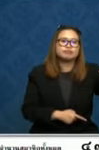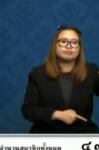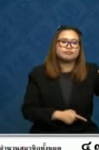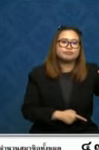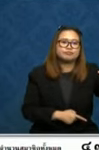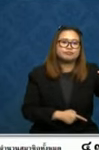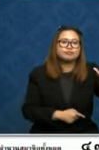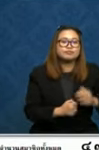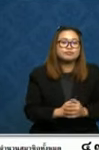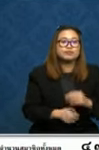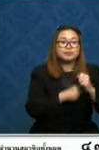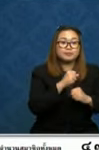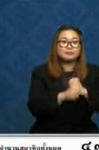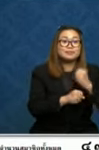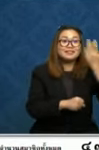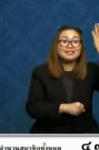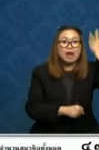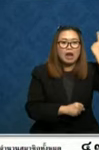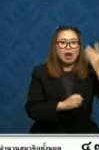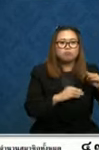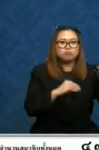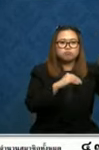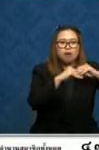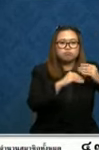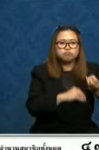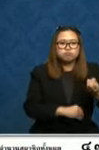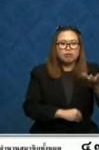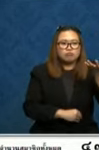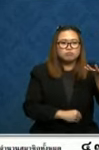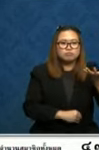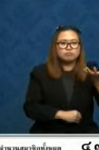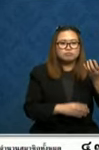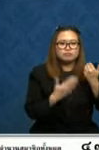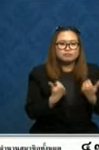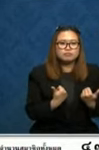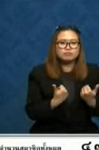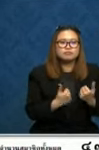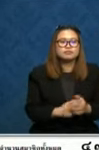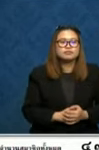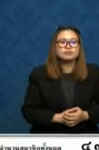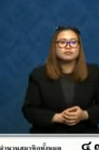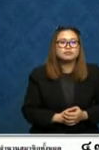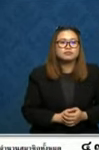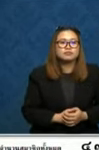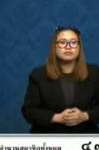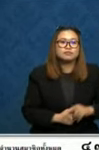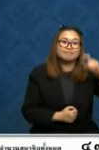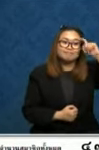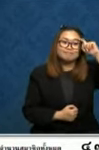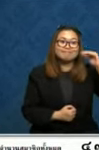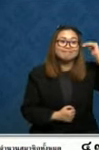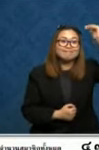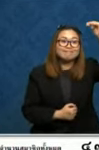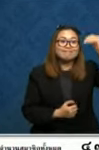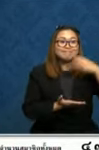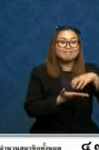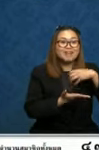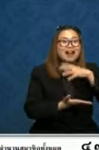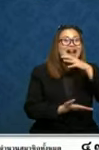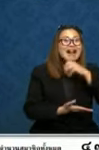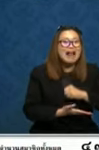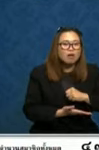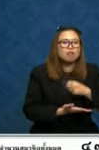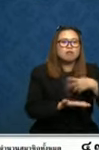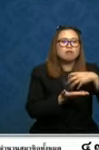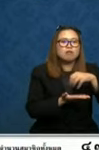ะกว่าปีที่แล้วนะแล้วก็จริงๆแล้วถ้าเอาตามคำแถลงของท่านนายกรัฐมนตรีคนก่อนซึ่งนายกรัฐมนตรีคน